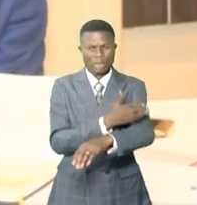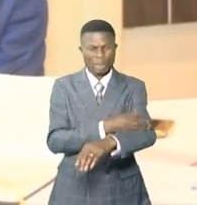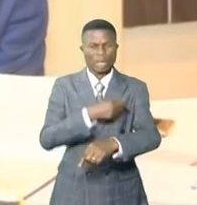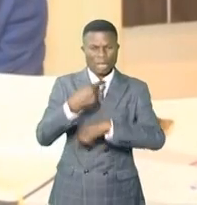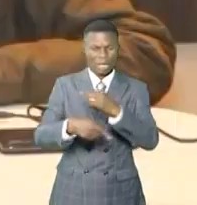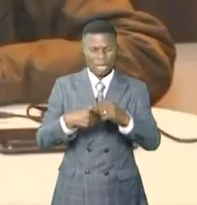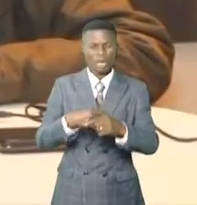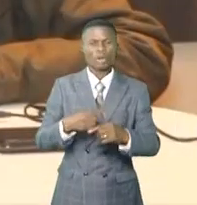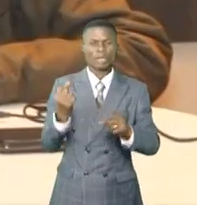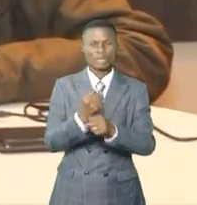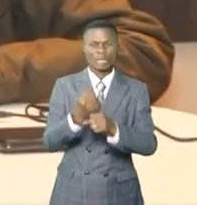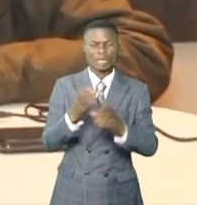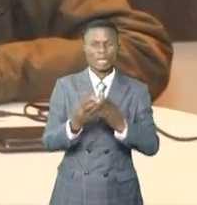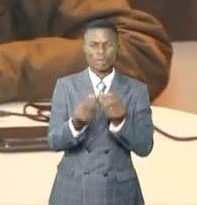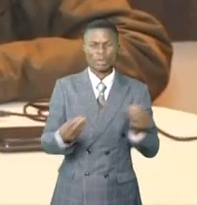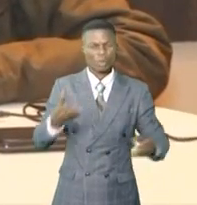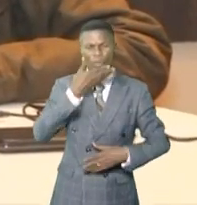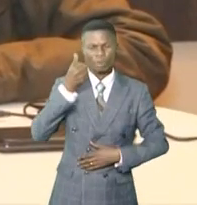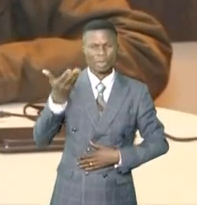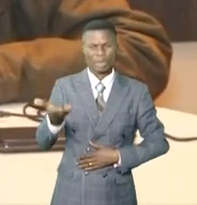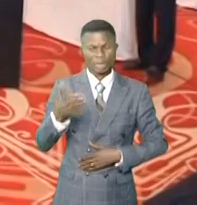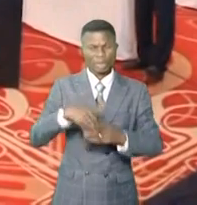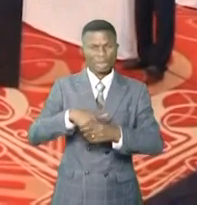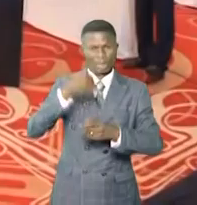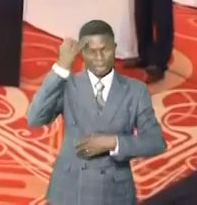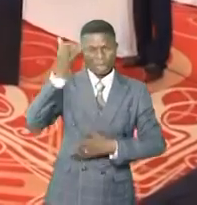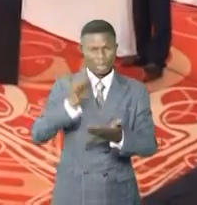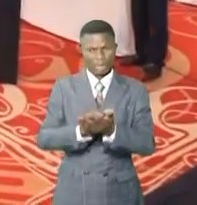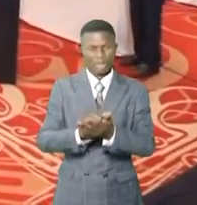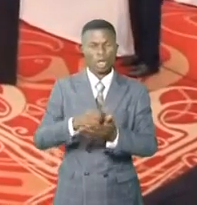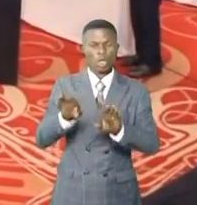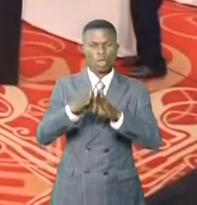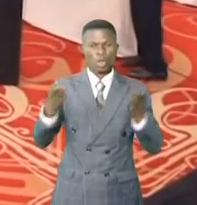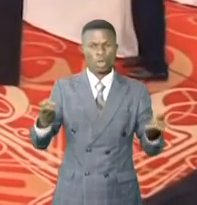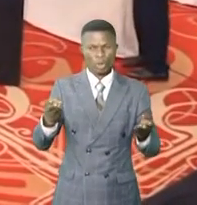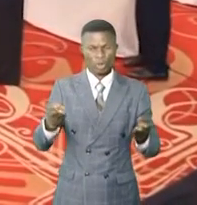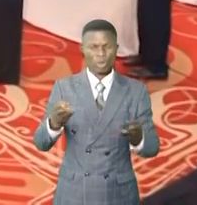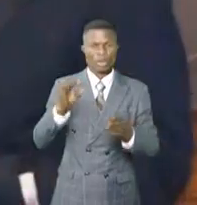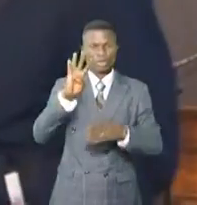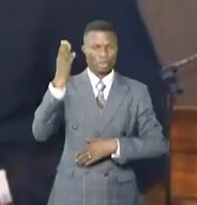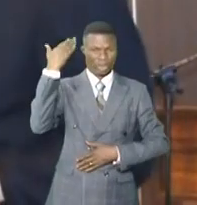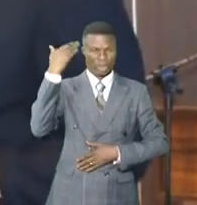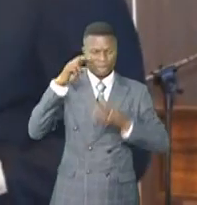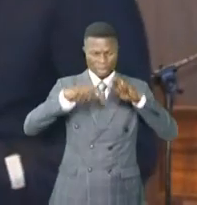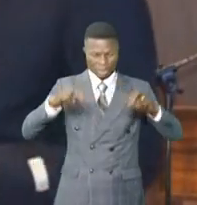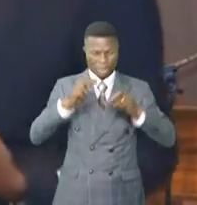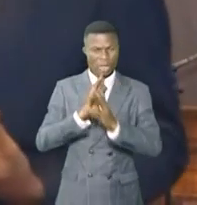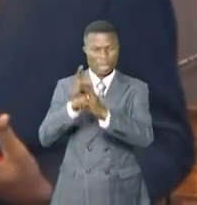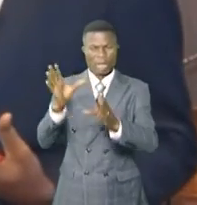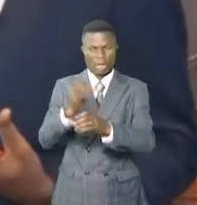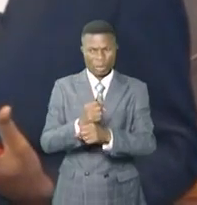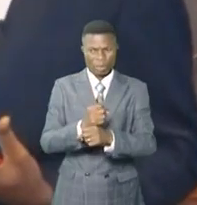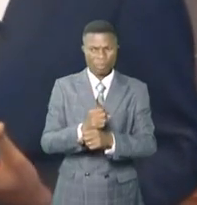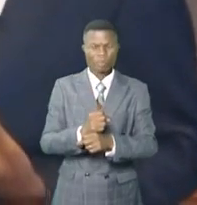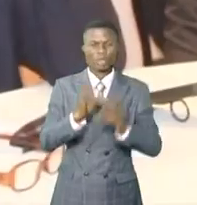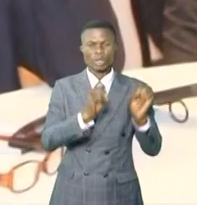fait du chemin avec des résultats escomptés. C'est dans ce cadre que s'ouvrait le 10 février dernier l'analyse des restitutions institutionnelles